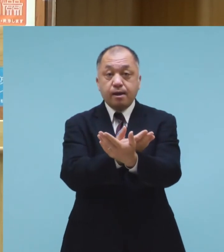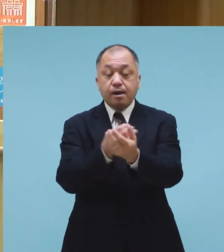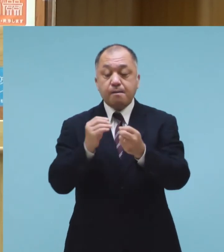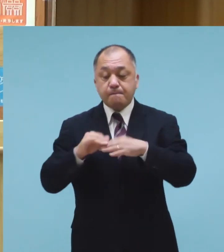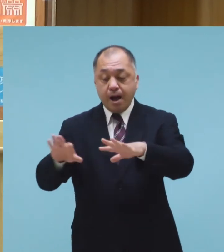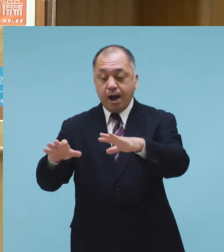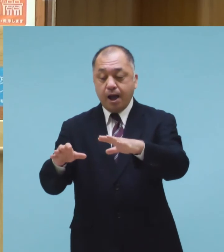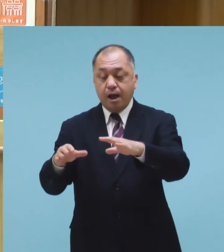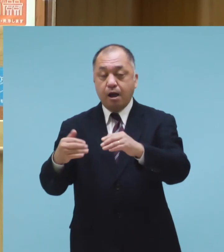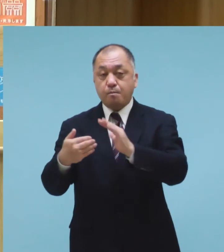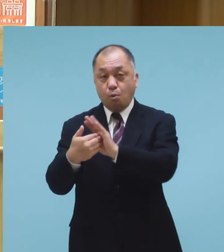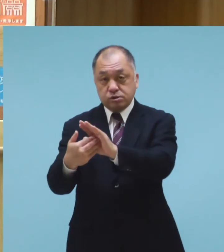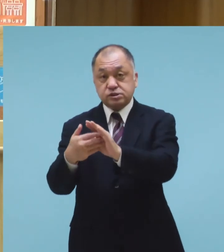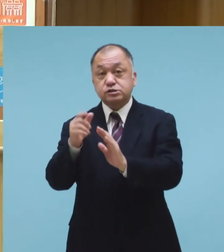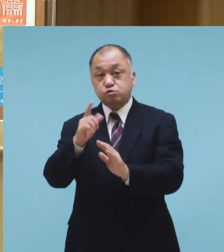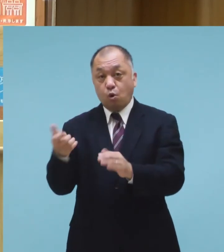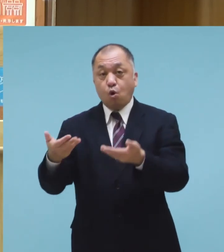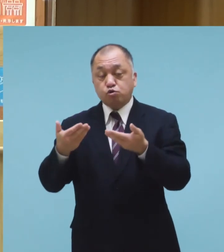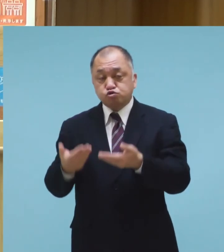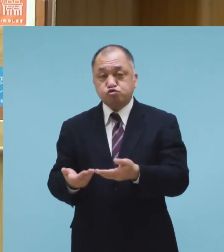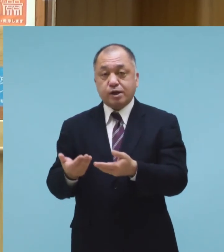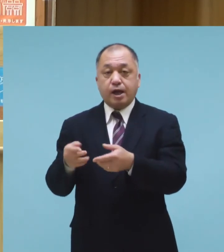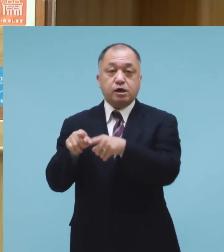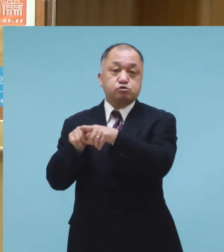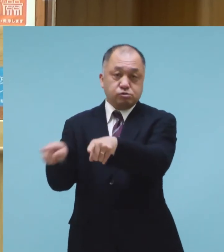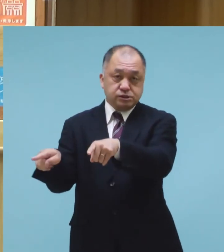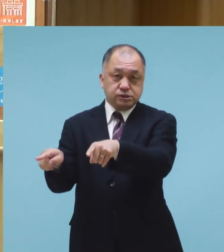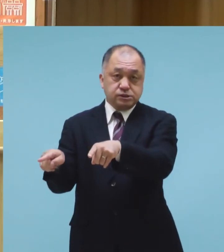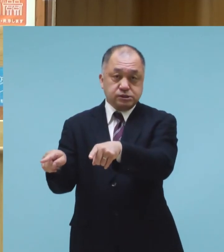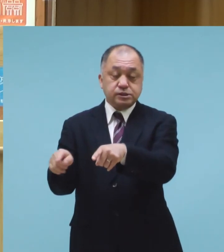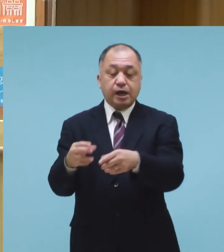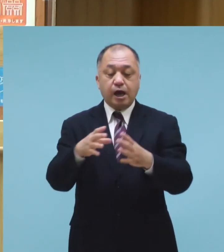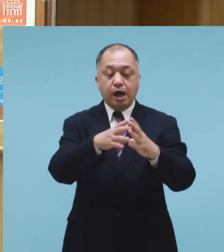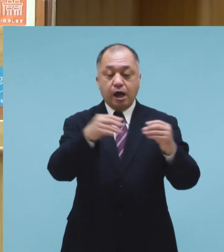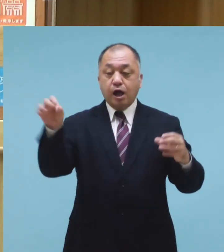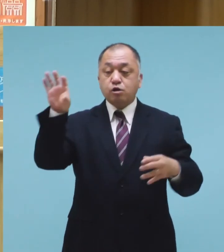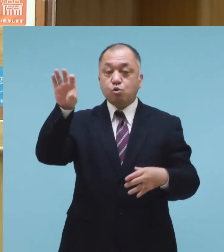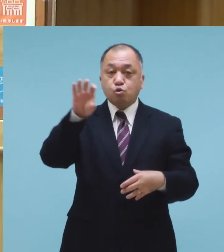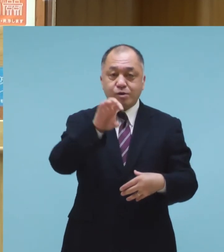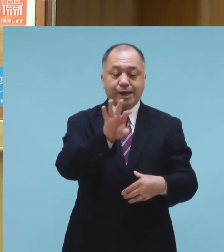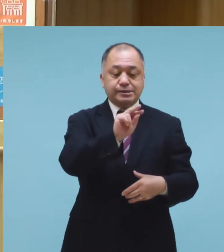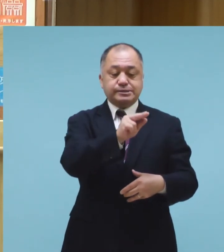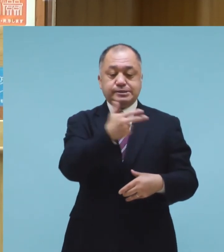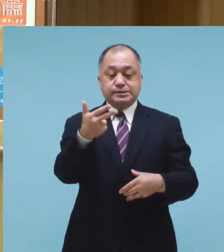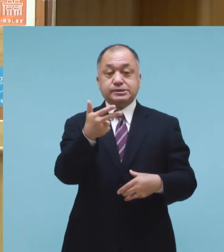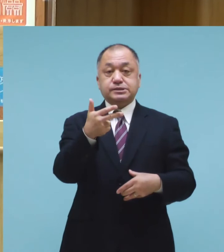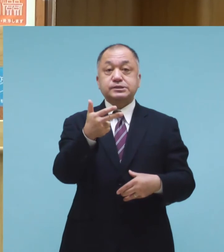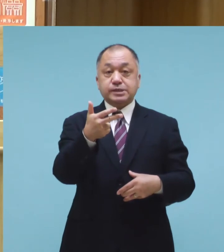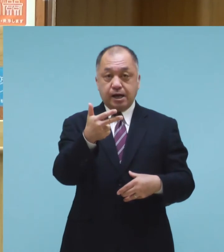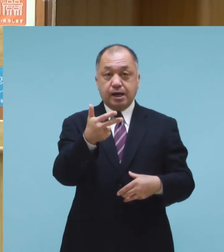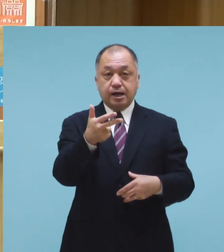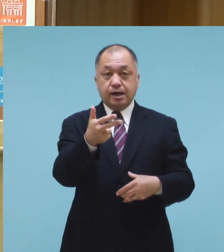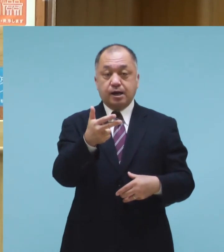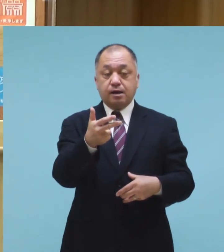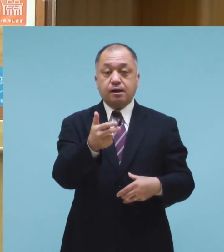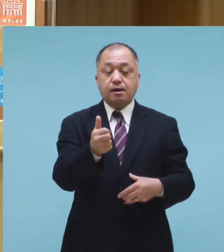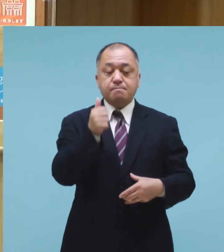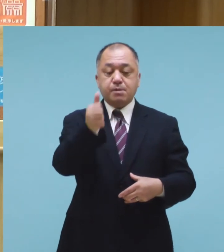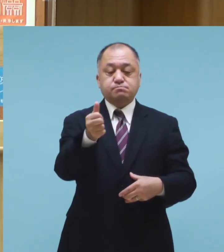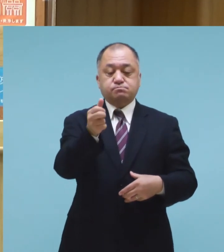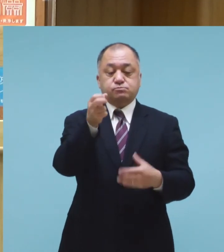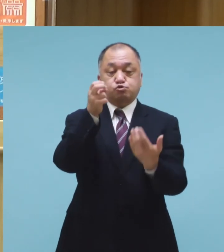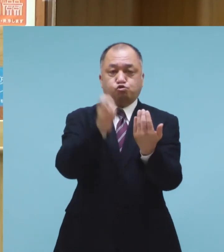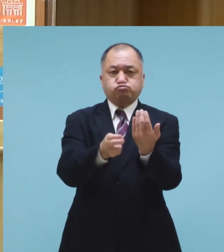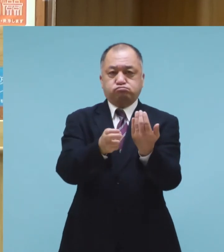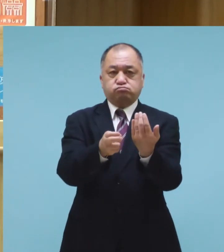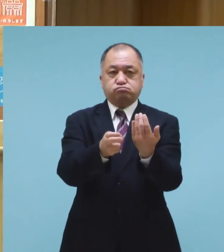などその都道府県知事がですね罰則などまあ、その要請に従わない